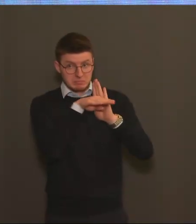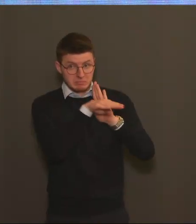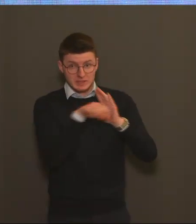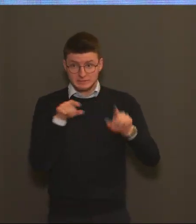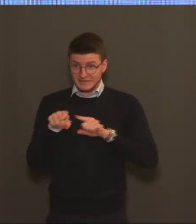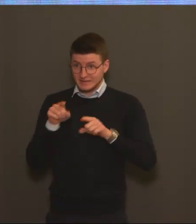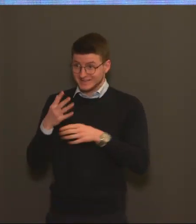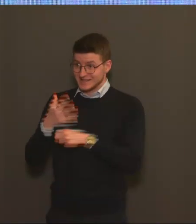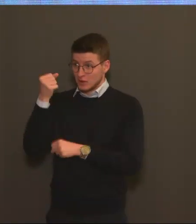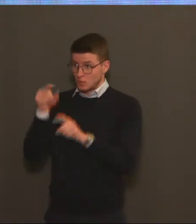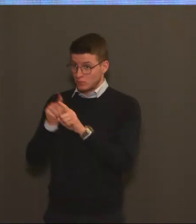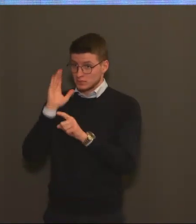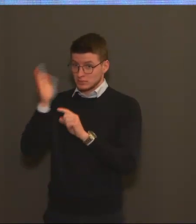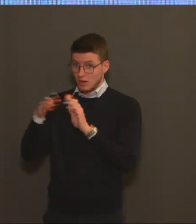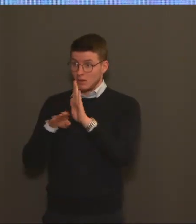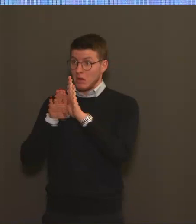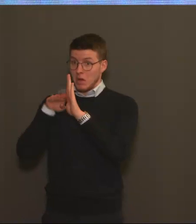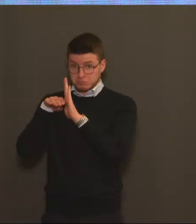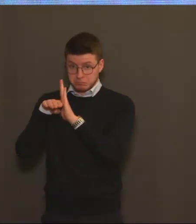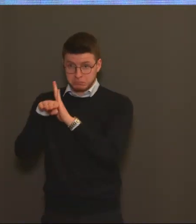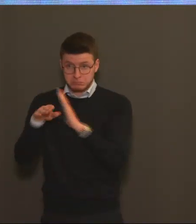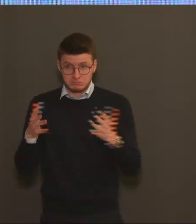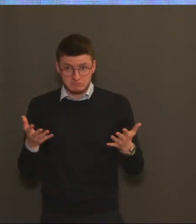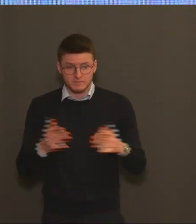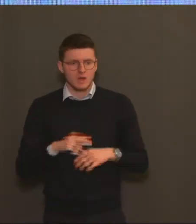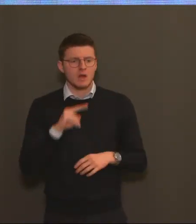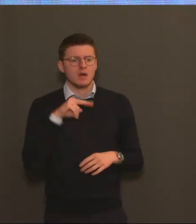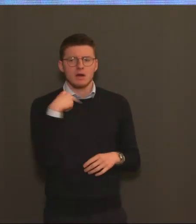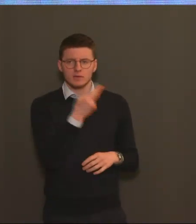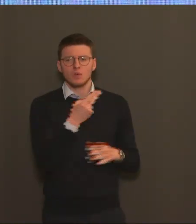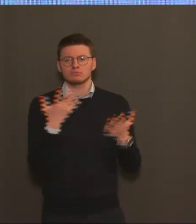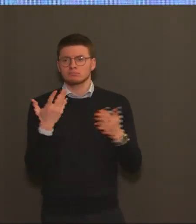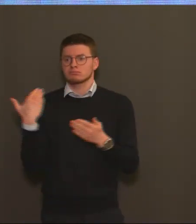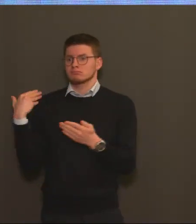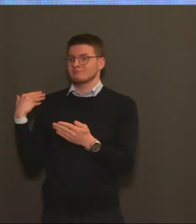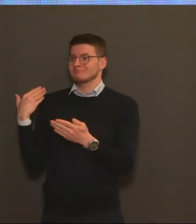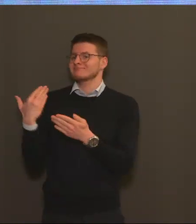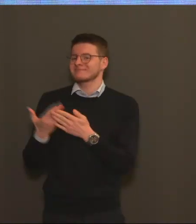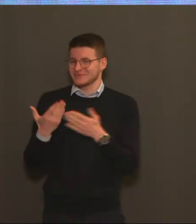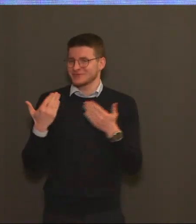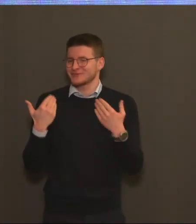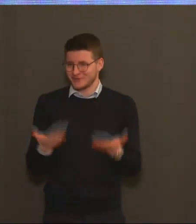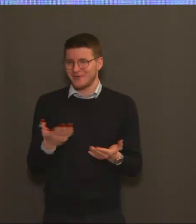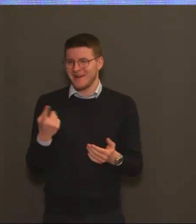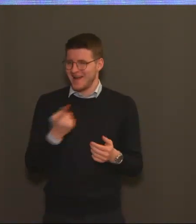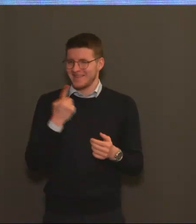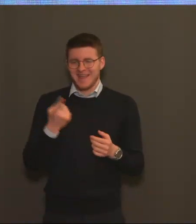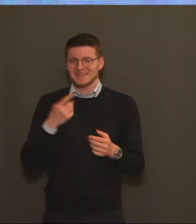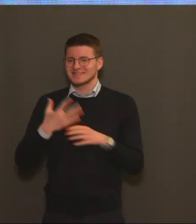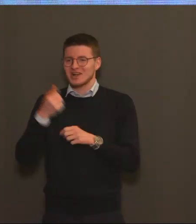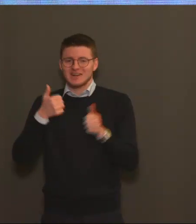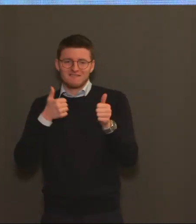Wel, tot nu toe lijken de trends in het aantal besmettingen en het aantal ziekenhuisopnames elkaar nog steeds op te